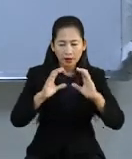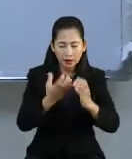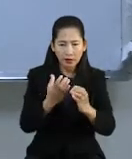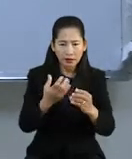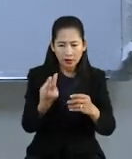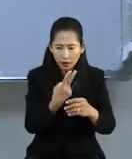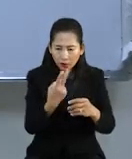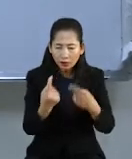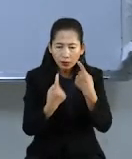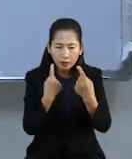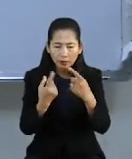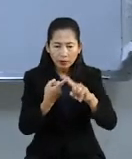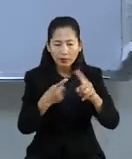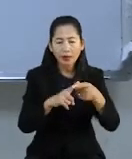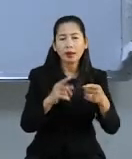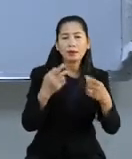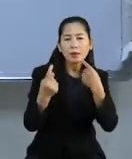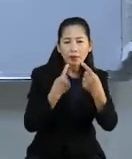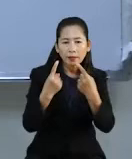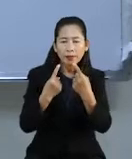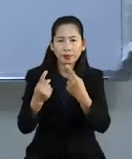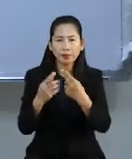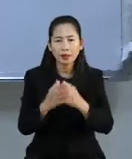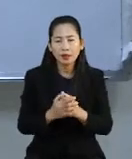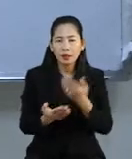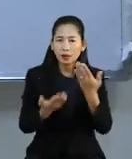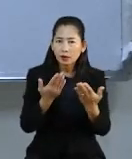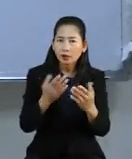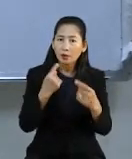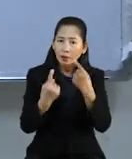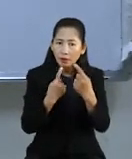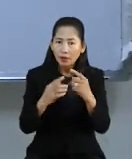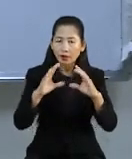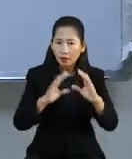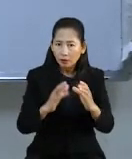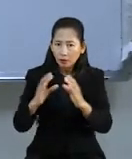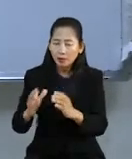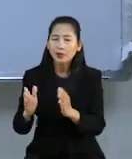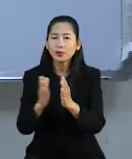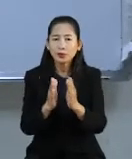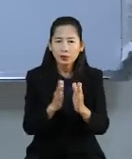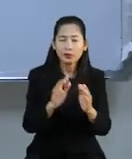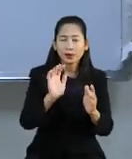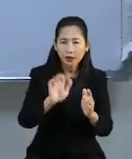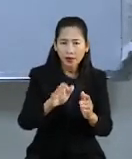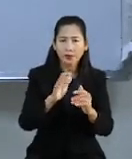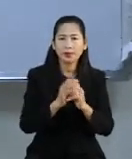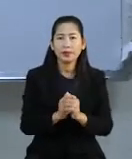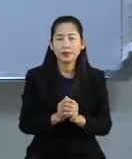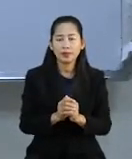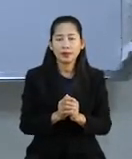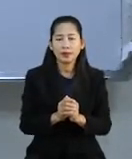chập đầy cư xanh tình này mẹ này con chả chập đầy cư xanh tình này rồi có xanh tình này chứ không tội nữa con á chả